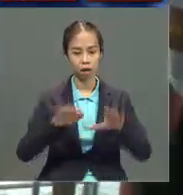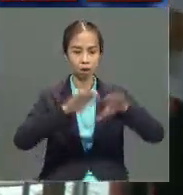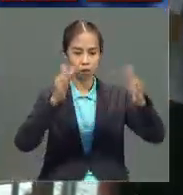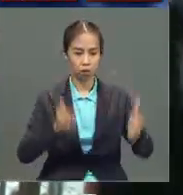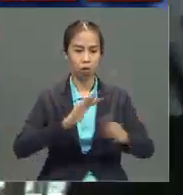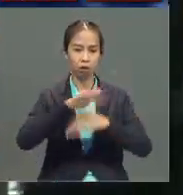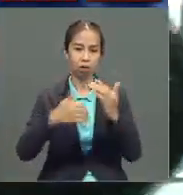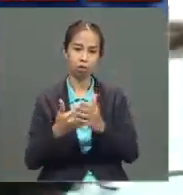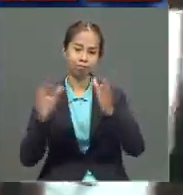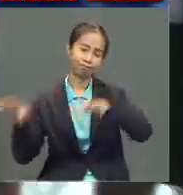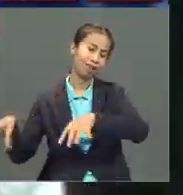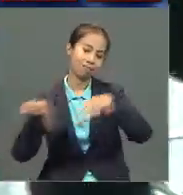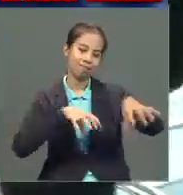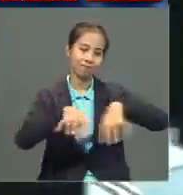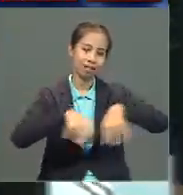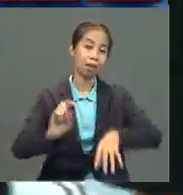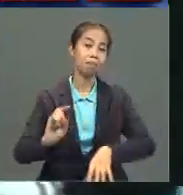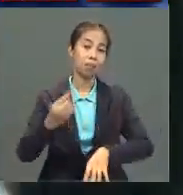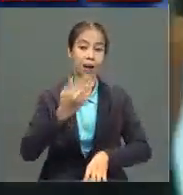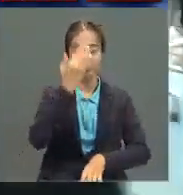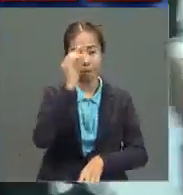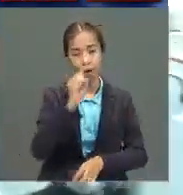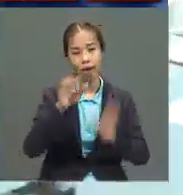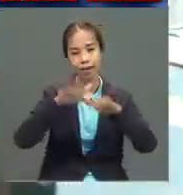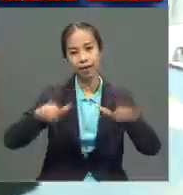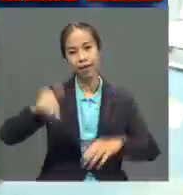ทั้งหมดเนี่ยเข้ามาละเพื่อที่จะให้น้องๆเนี่ยเข้ามาเรียนเต็มรูป